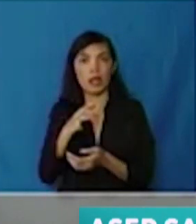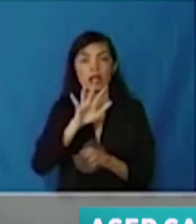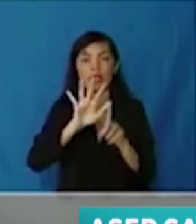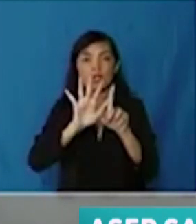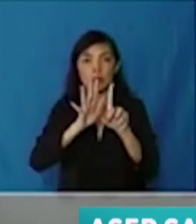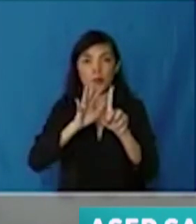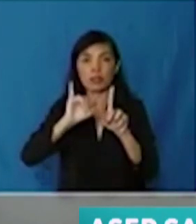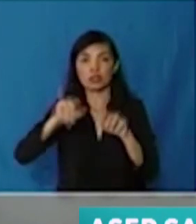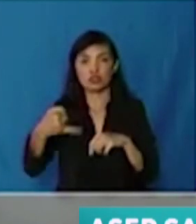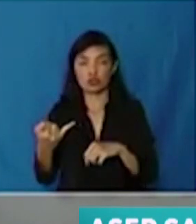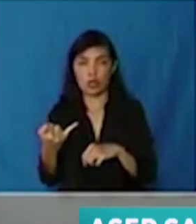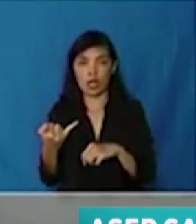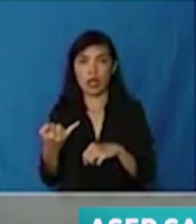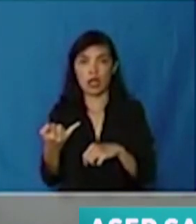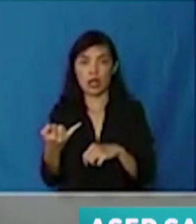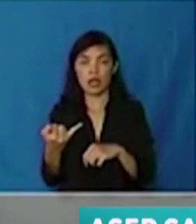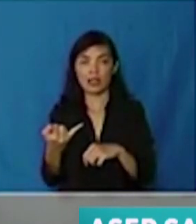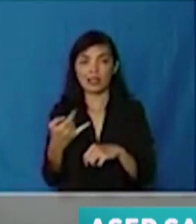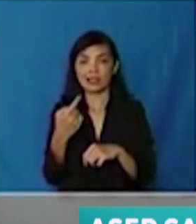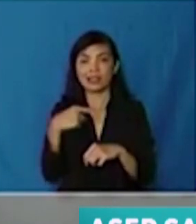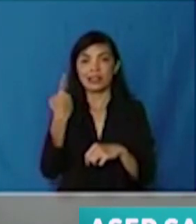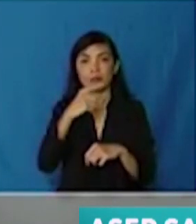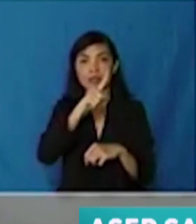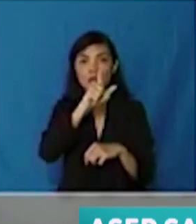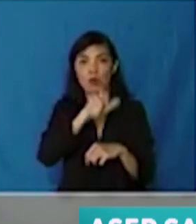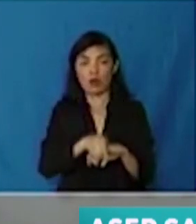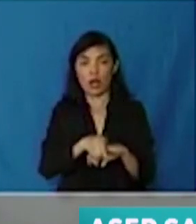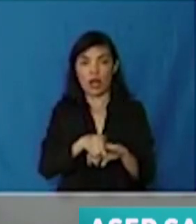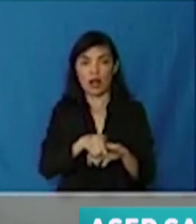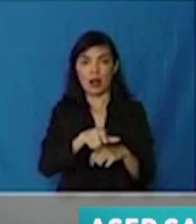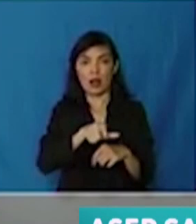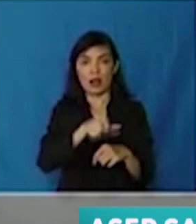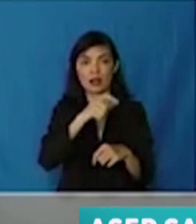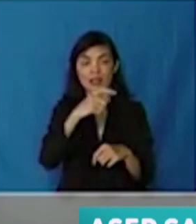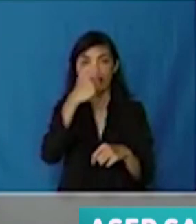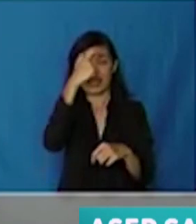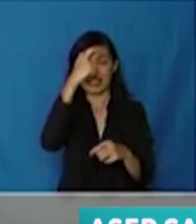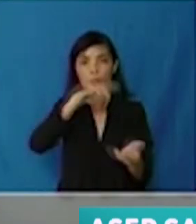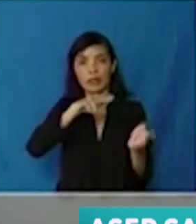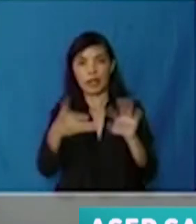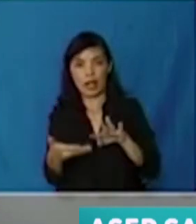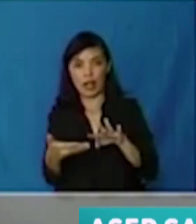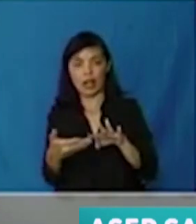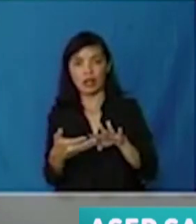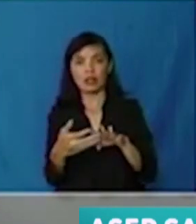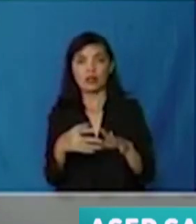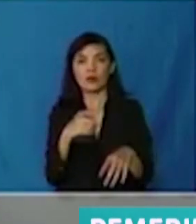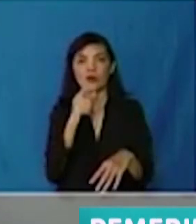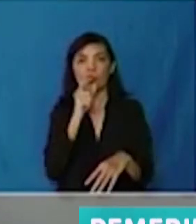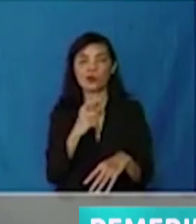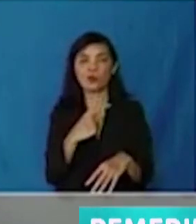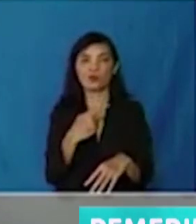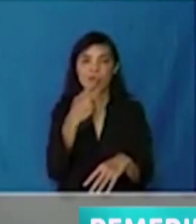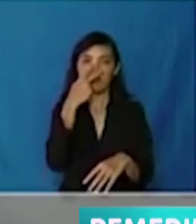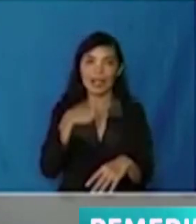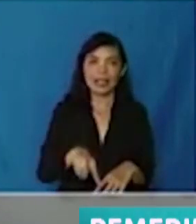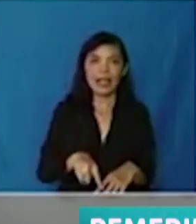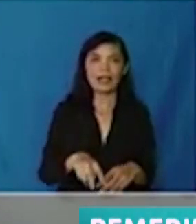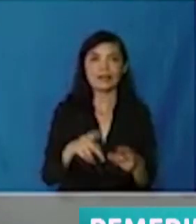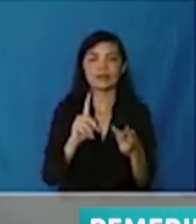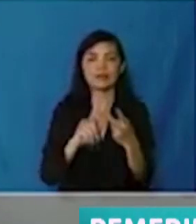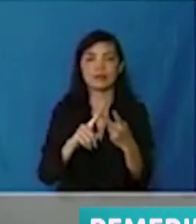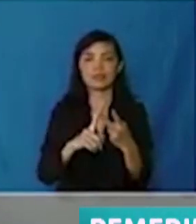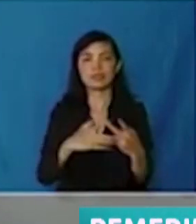15 juta Rupiah per orang yang meninggal sebagai bentuk perhatian dan biar sungkawa dari